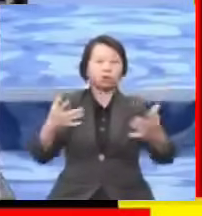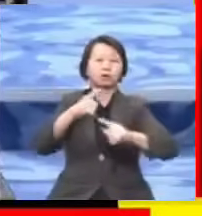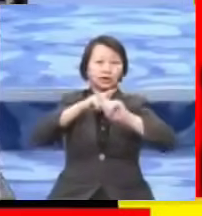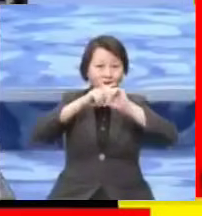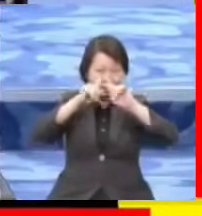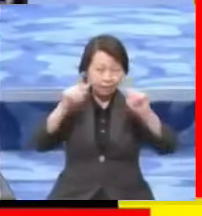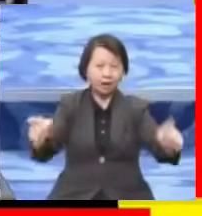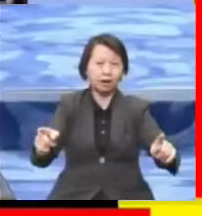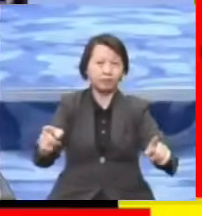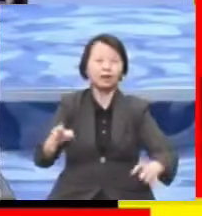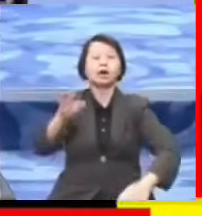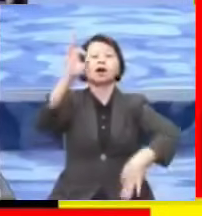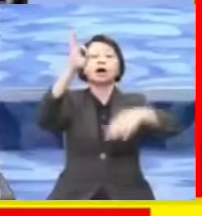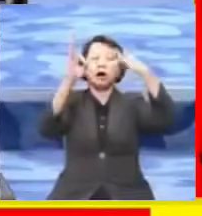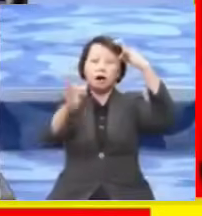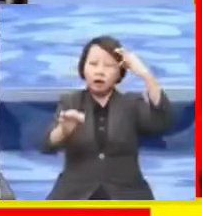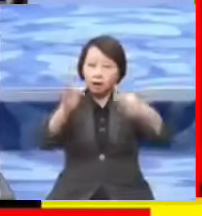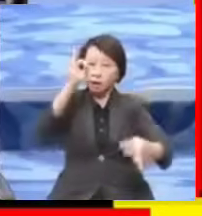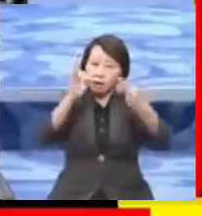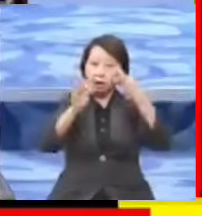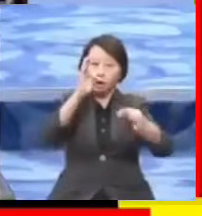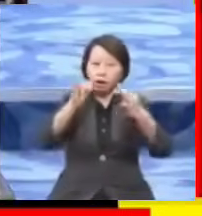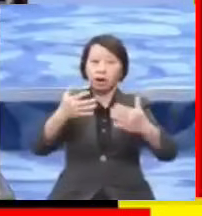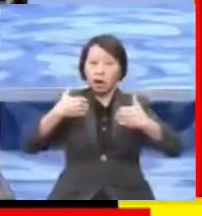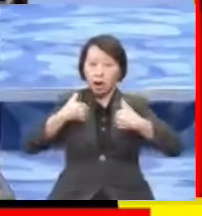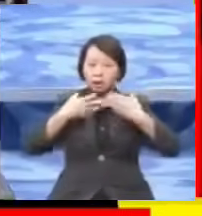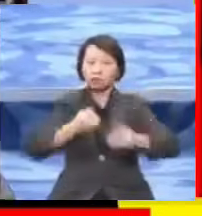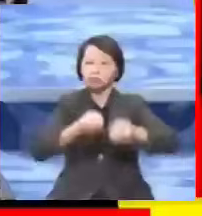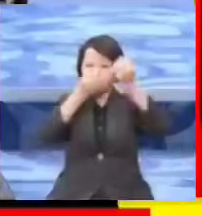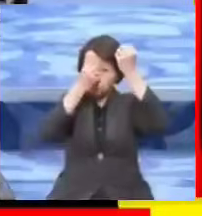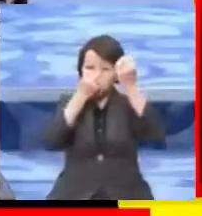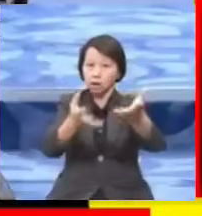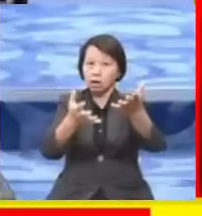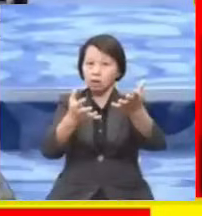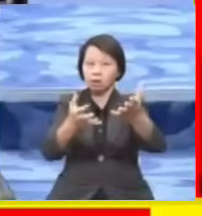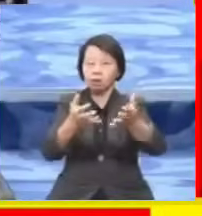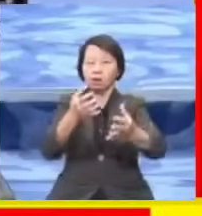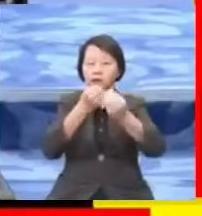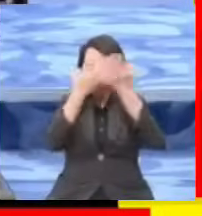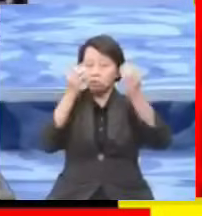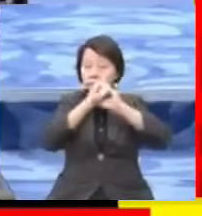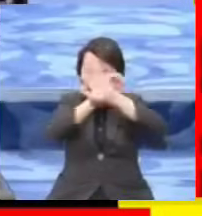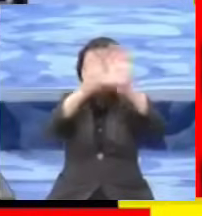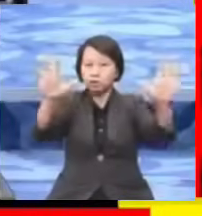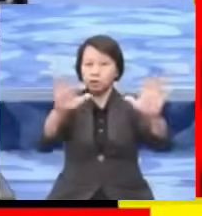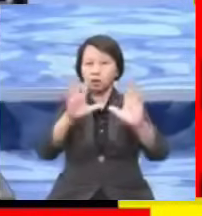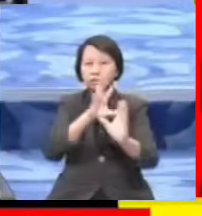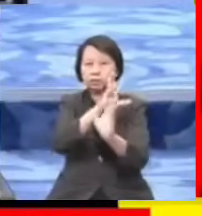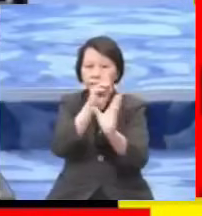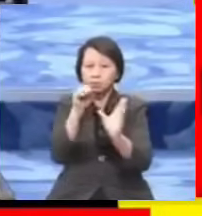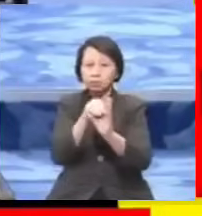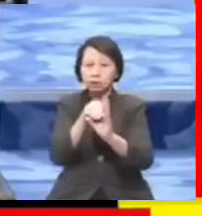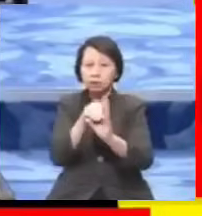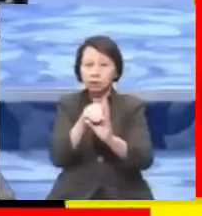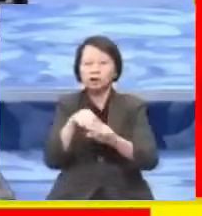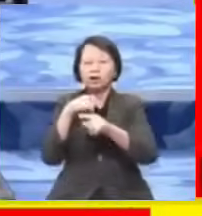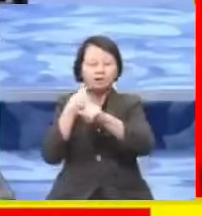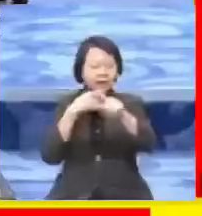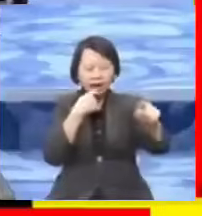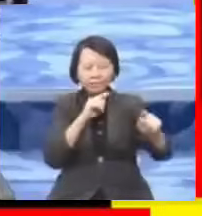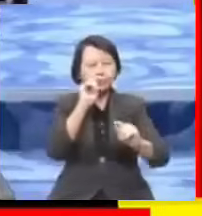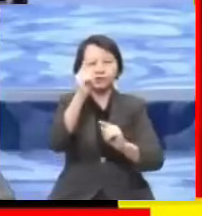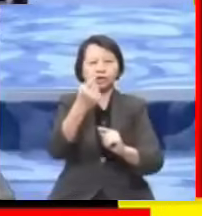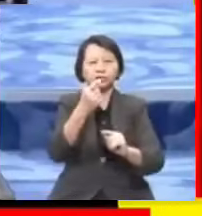walau bagaimanapun, andai kata ada maklumat yang jelas yang melibatkan sesiapa